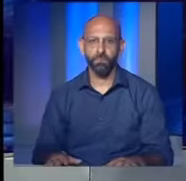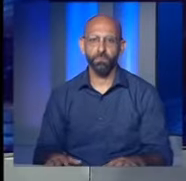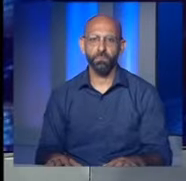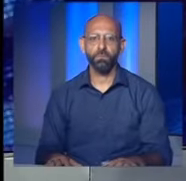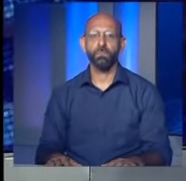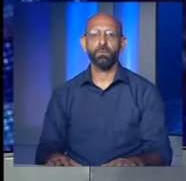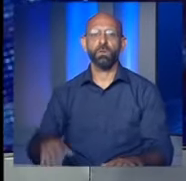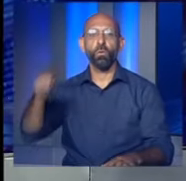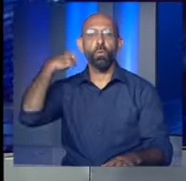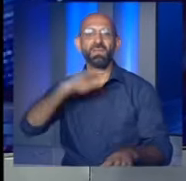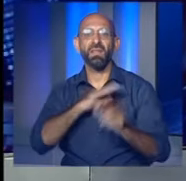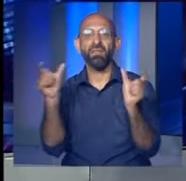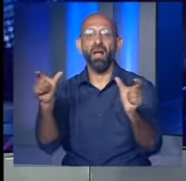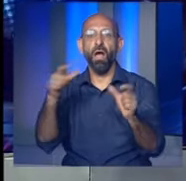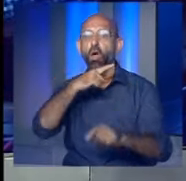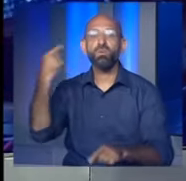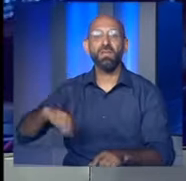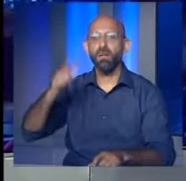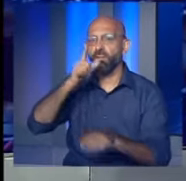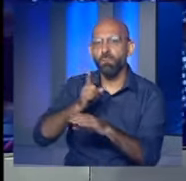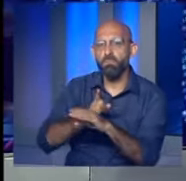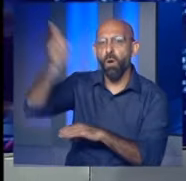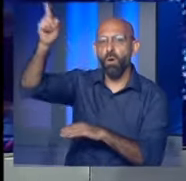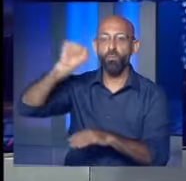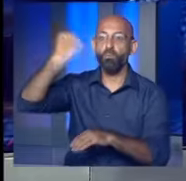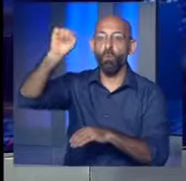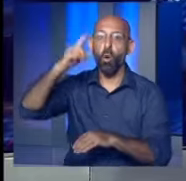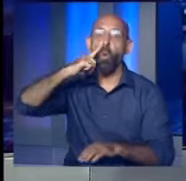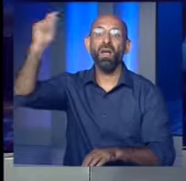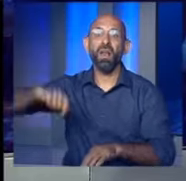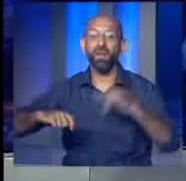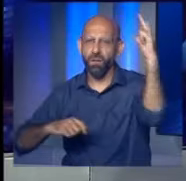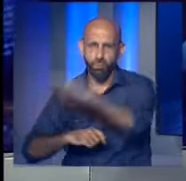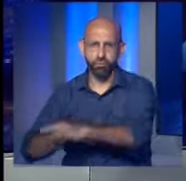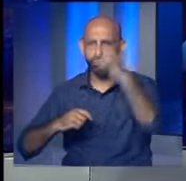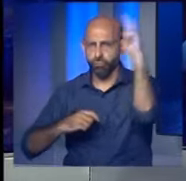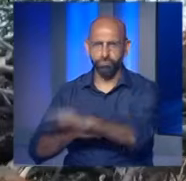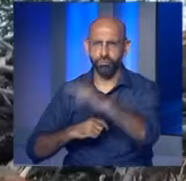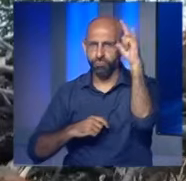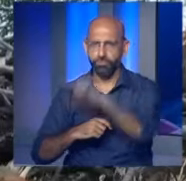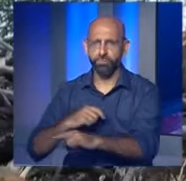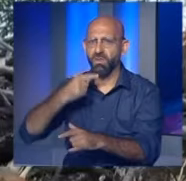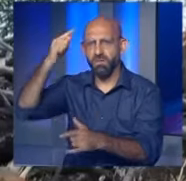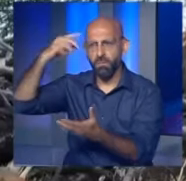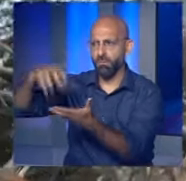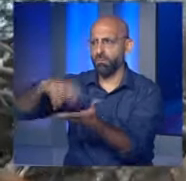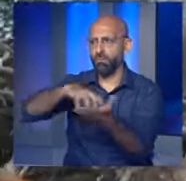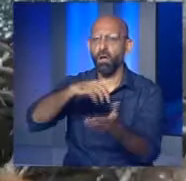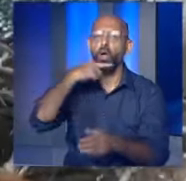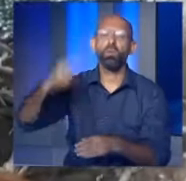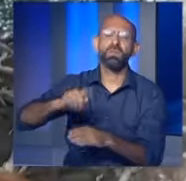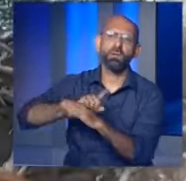مصلحتنا اعلنت وزاره الدفاع الروسيه اسقاط 36 مسي اوكرانيه فوق اراضي مقاطعات كورسك ولبسك